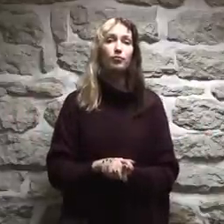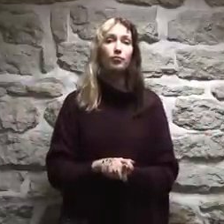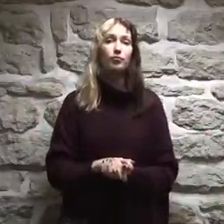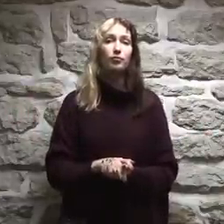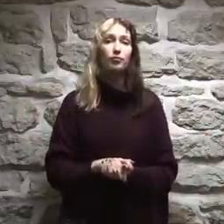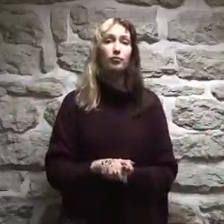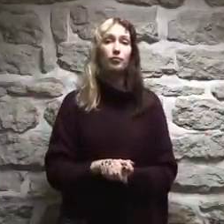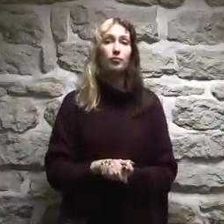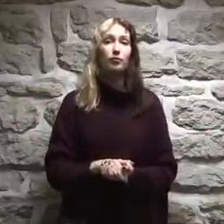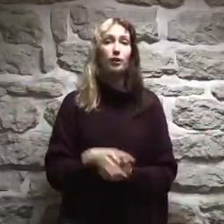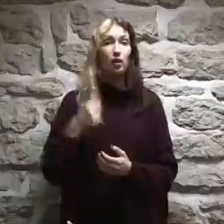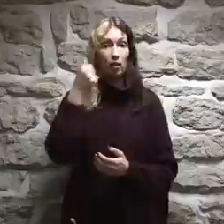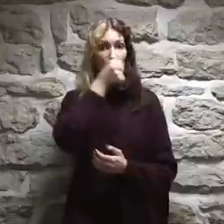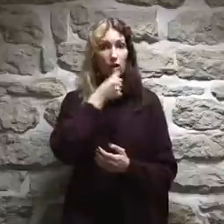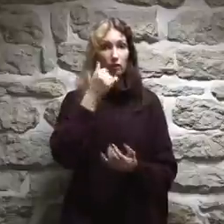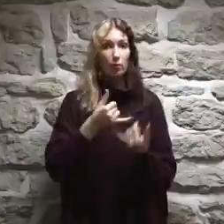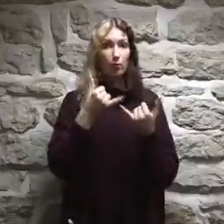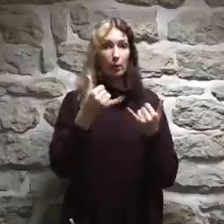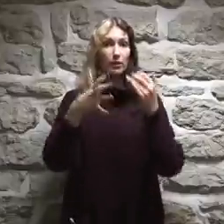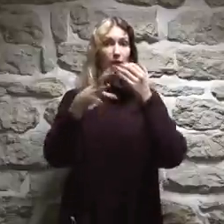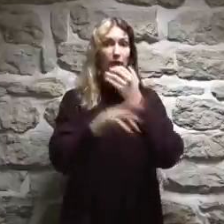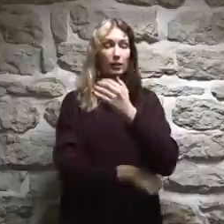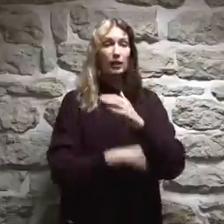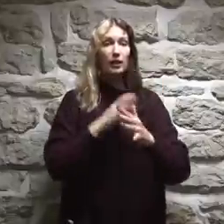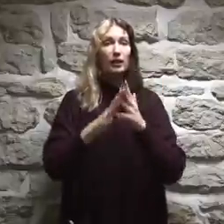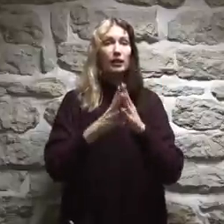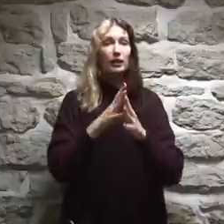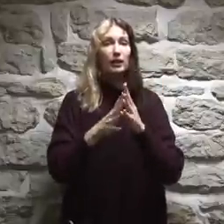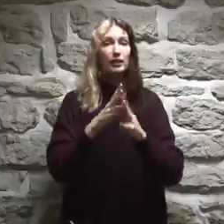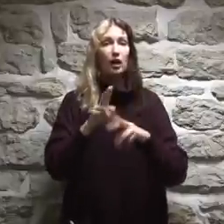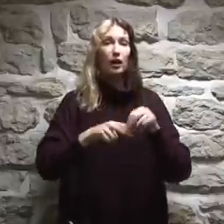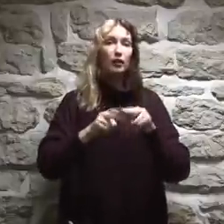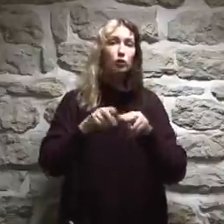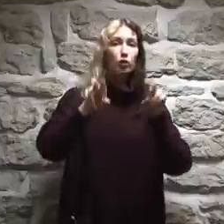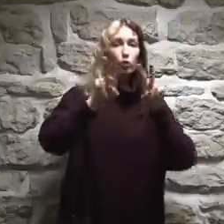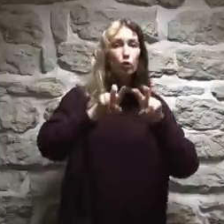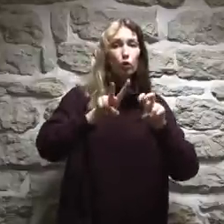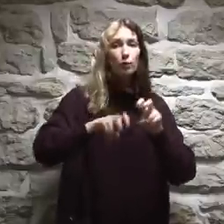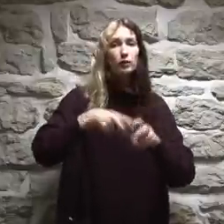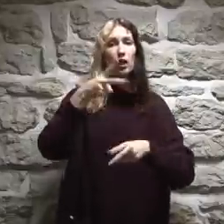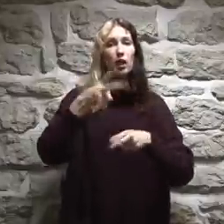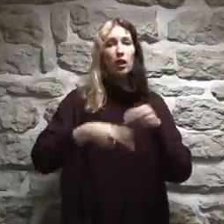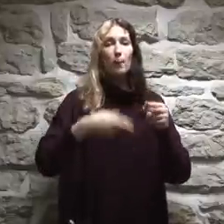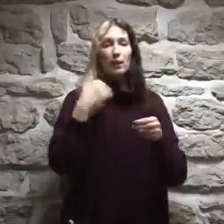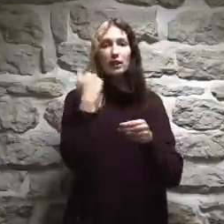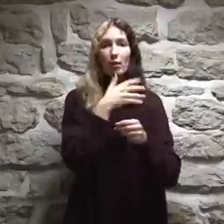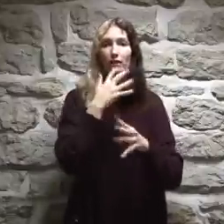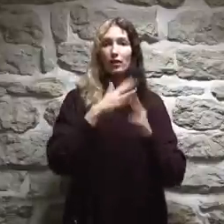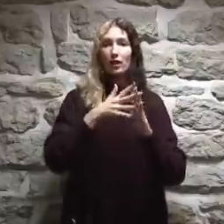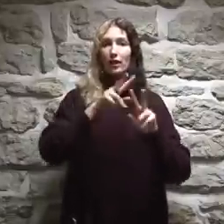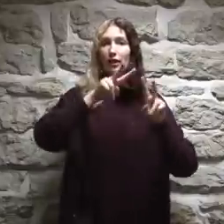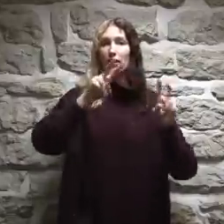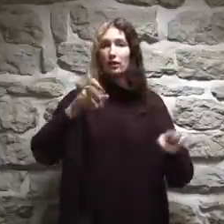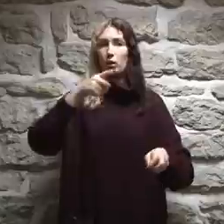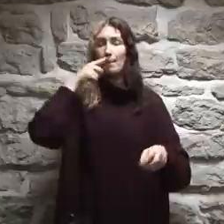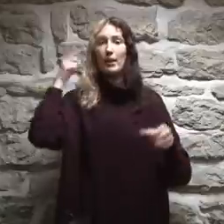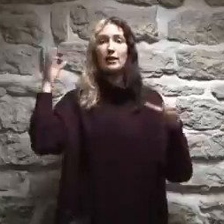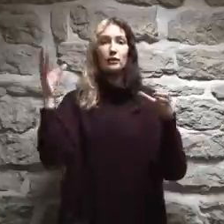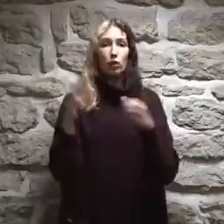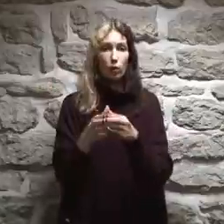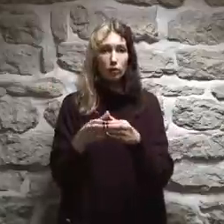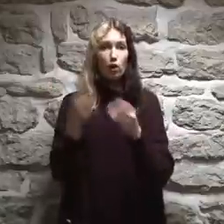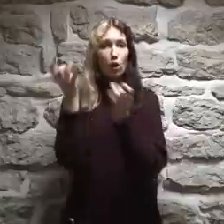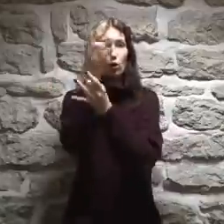siin aastapreemiatest viimasena linnaehitusliku uurimuse lõpetamata linnmeeskond. Ja